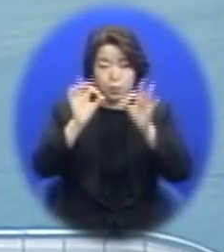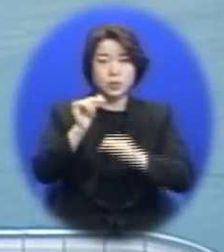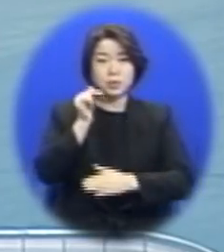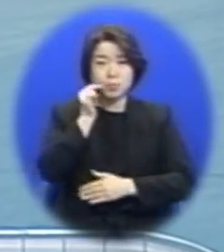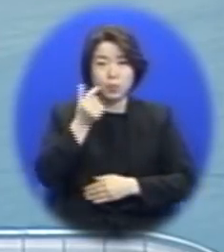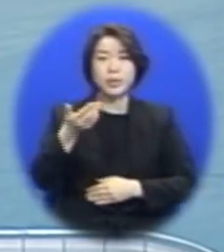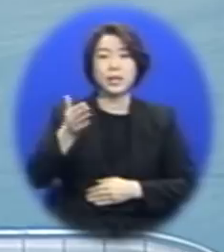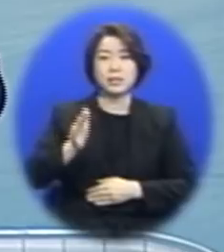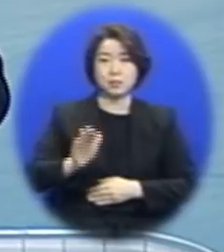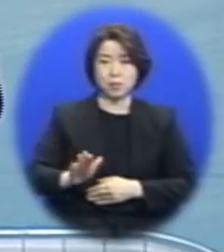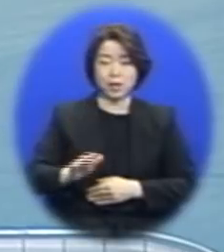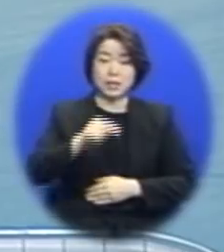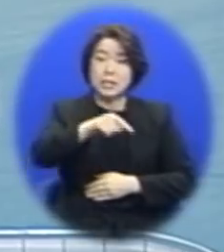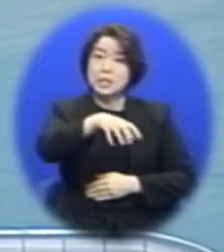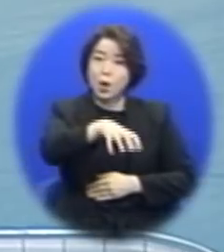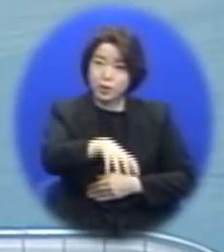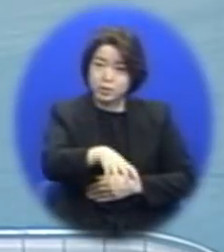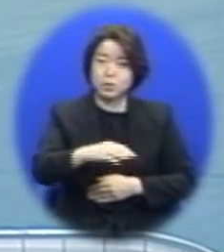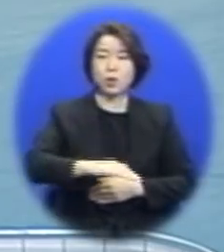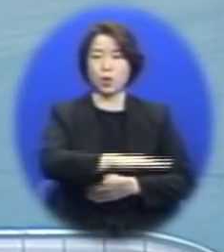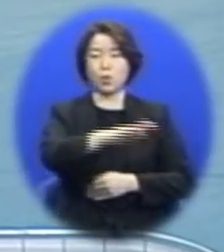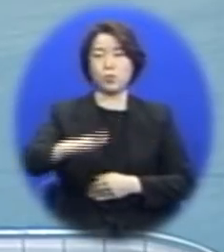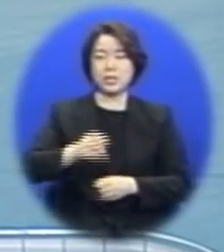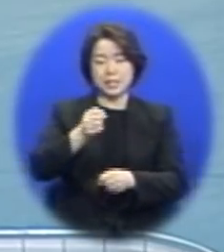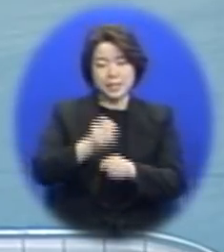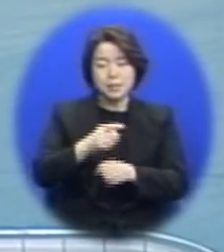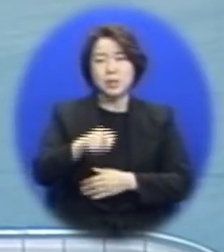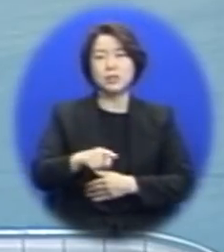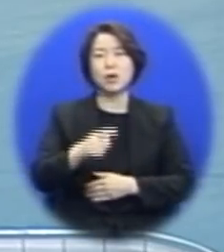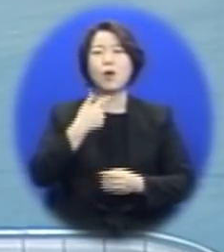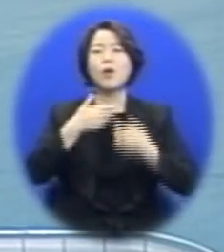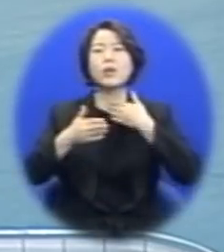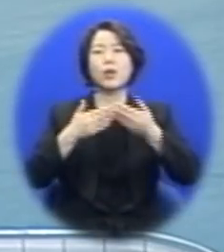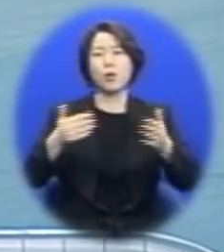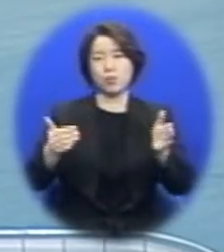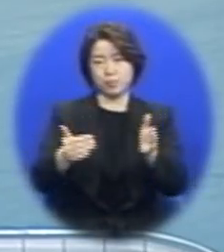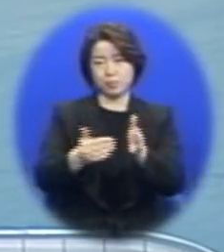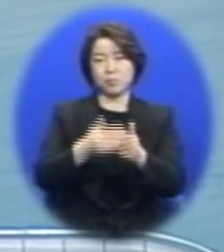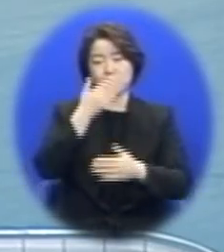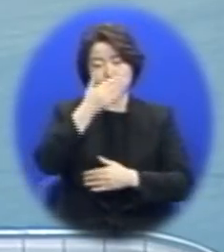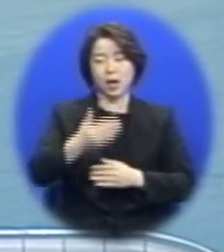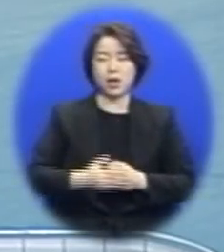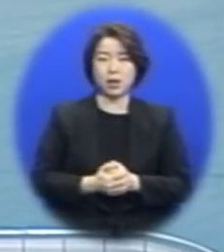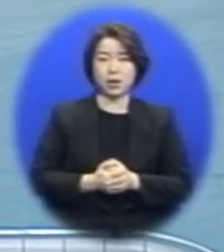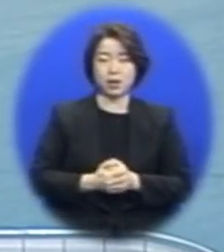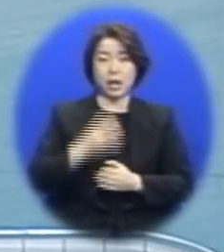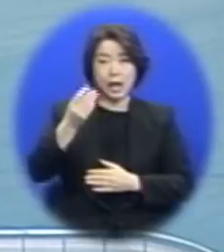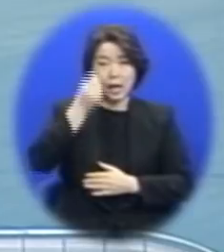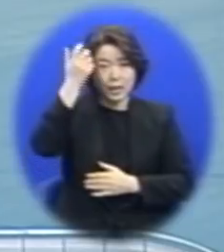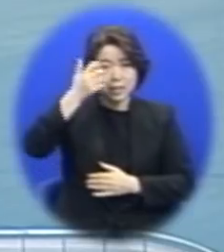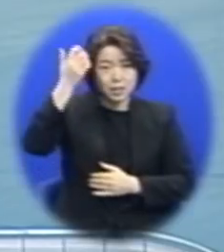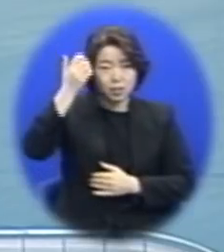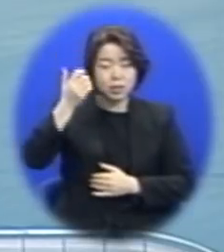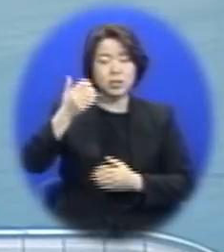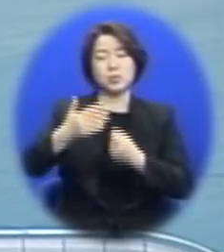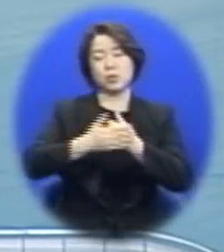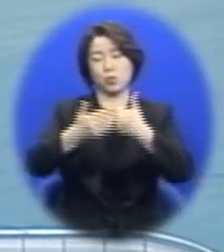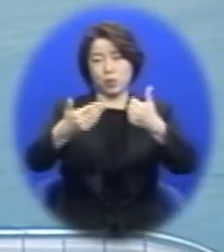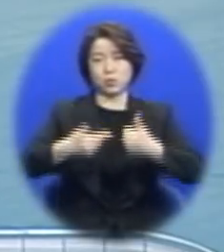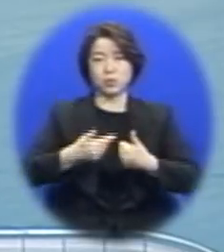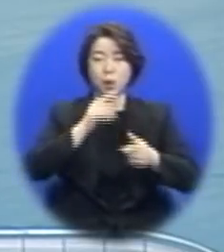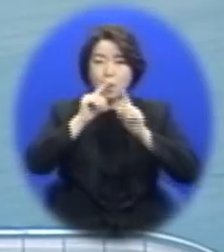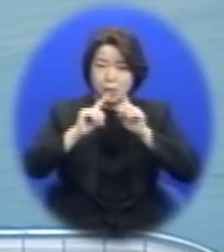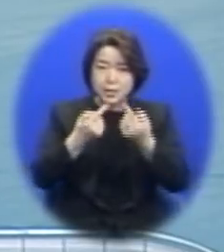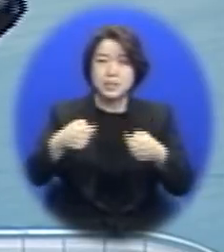못해도 여기서 우리는 이미 그것을 경험할 수 있습니다. 성령께서 그렇게 하세요. 말씀과